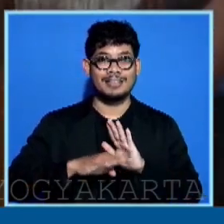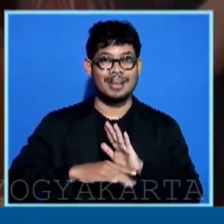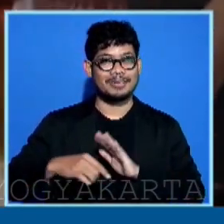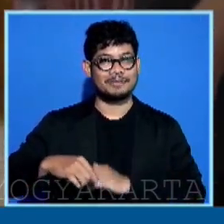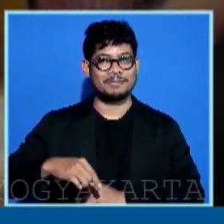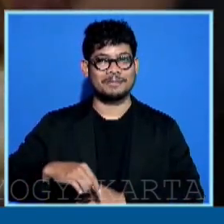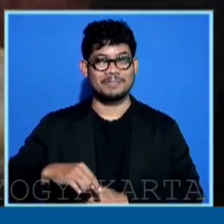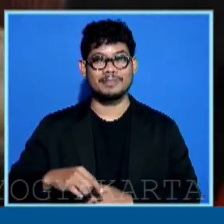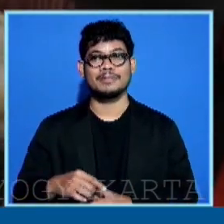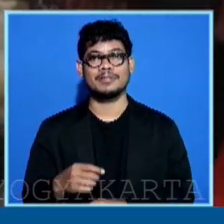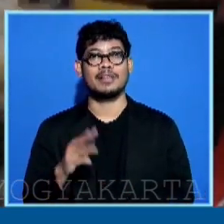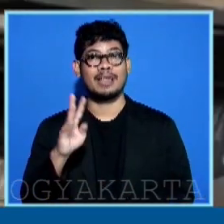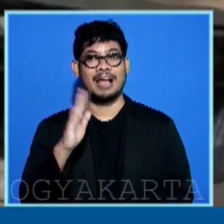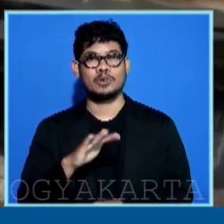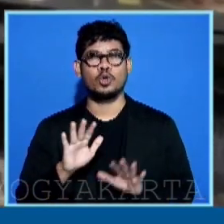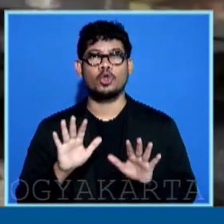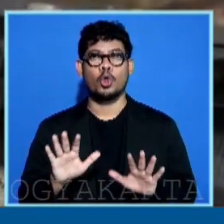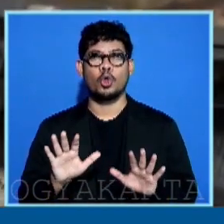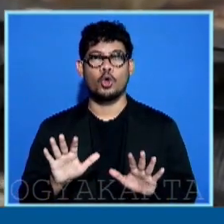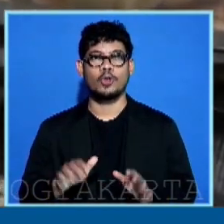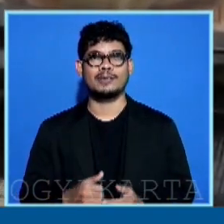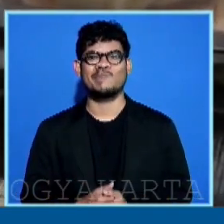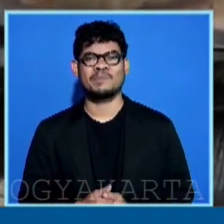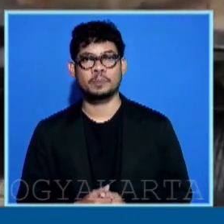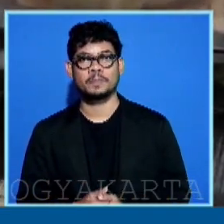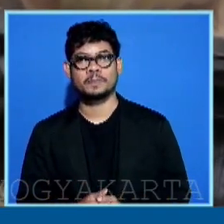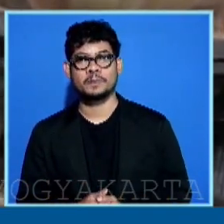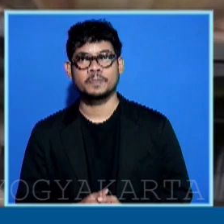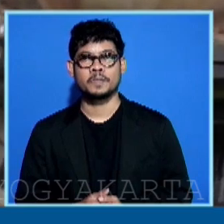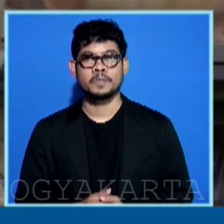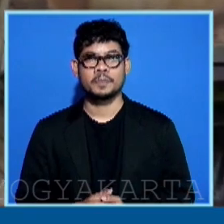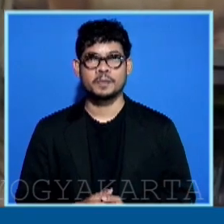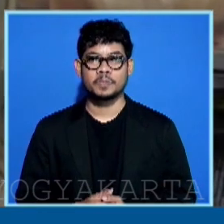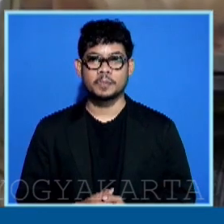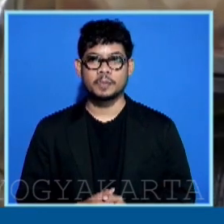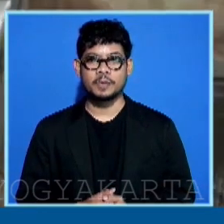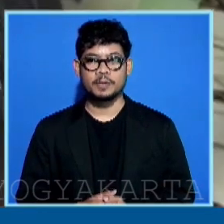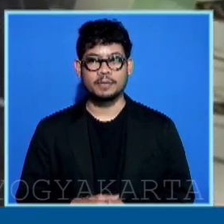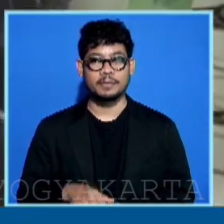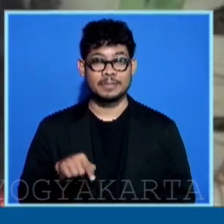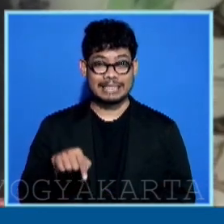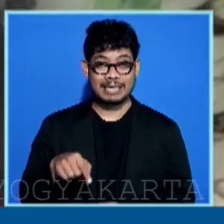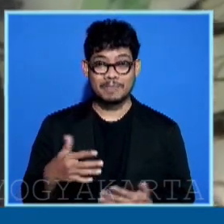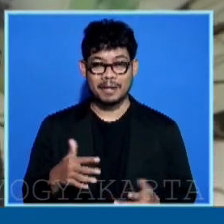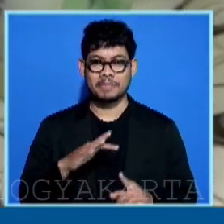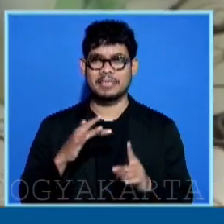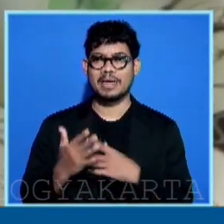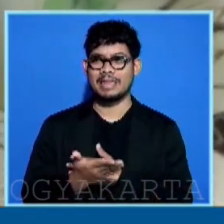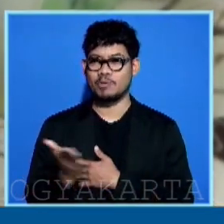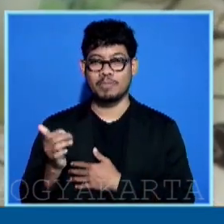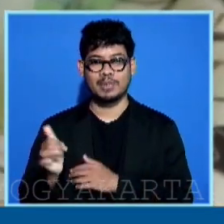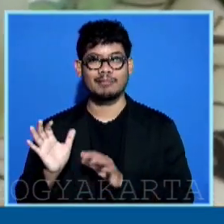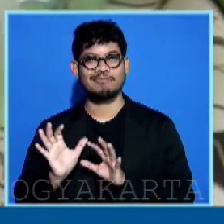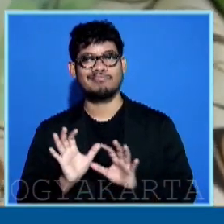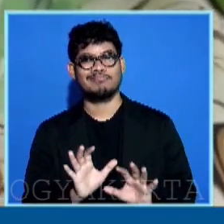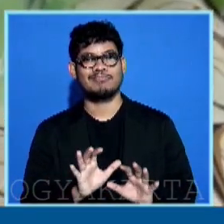dangunipun tigang dinten ing pelataran Embung Imogiri. Lumantar coro menika, warga masyarakat saged tindak blonjo menapa